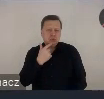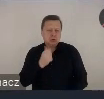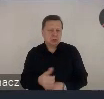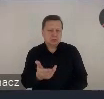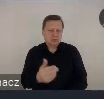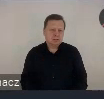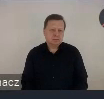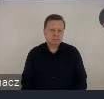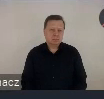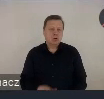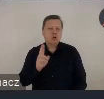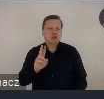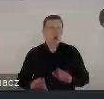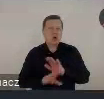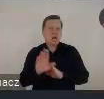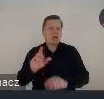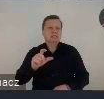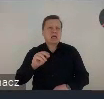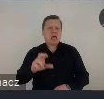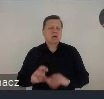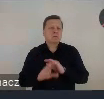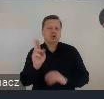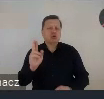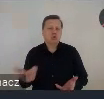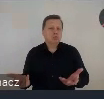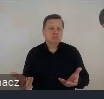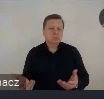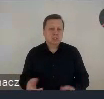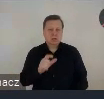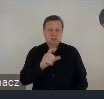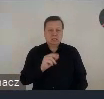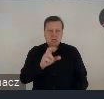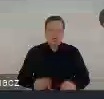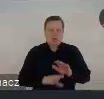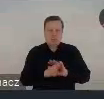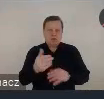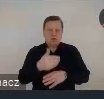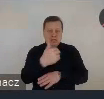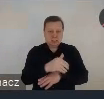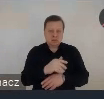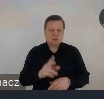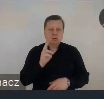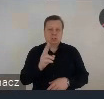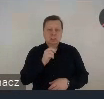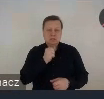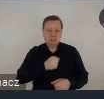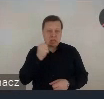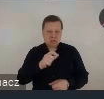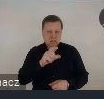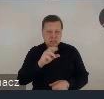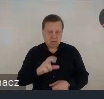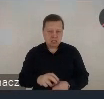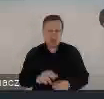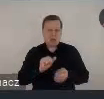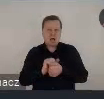kto reprezentuje cech. Czyli na przykład cech reprezentowany jest na zewnątrz przez starszego